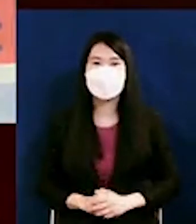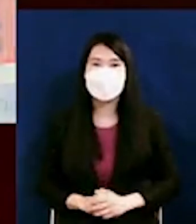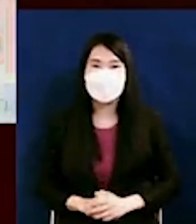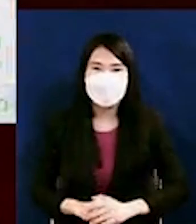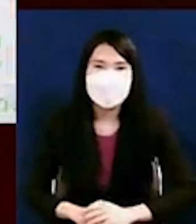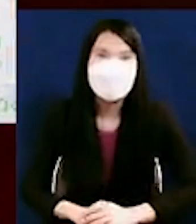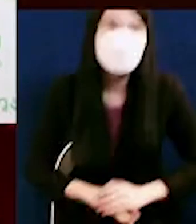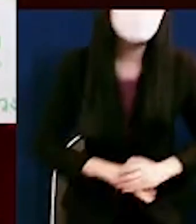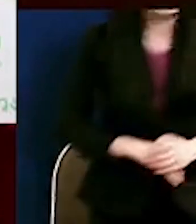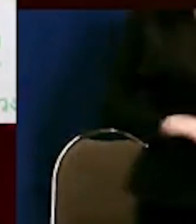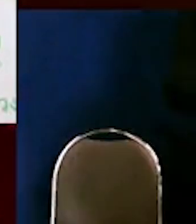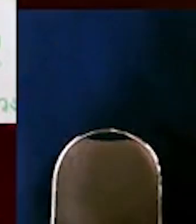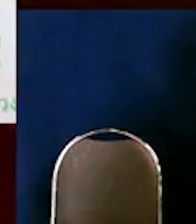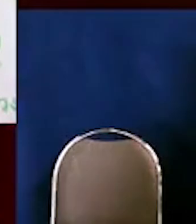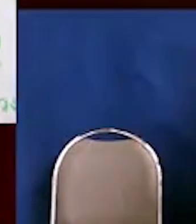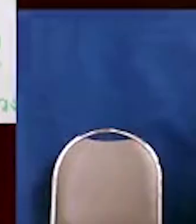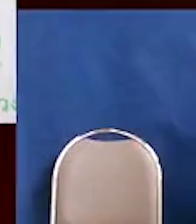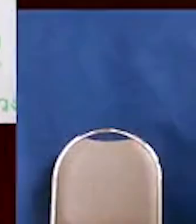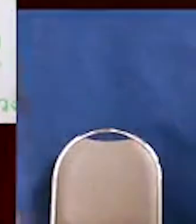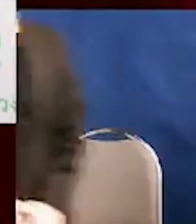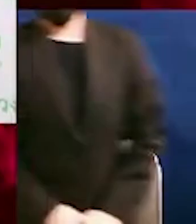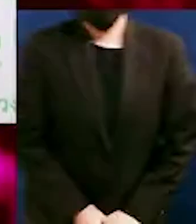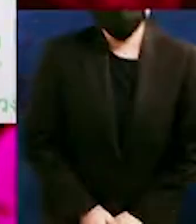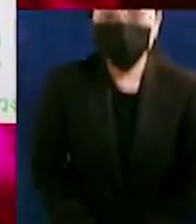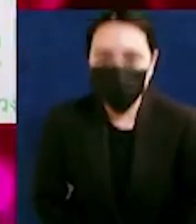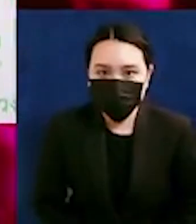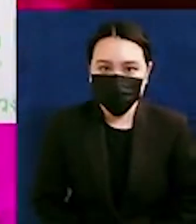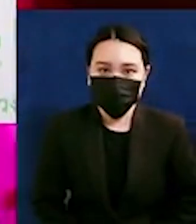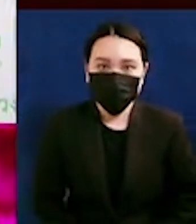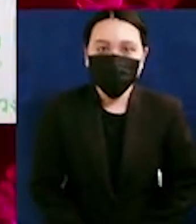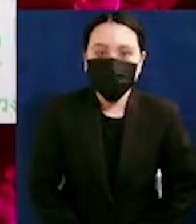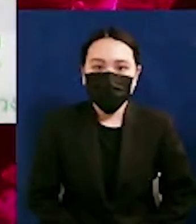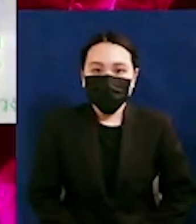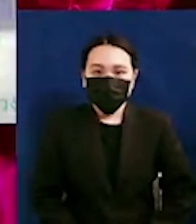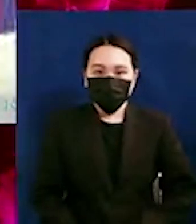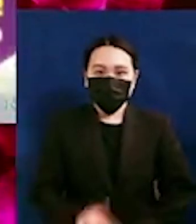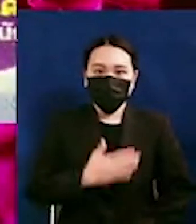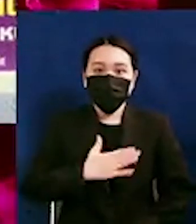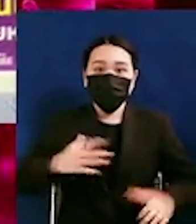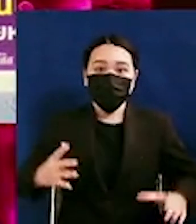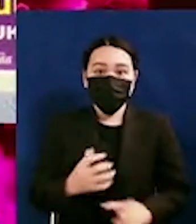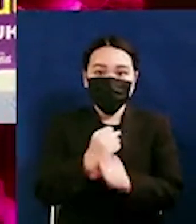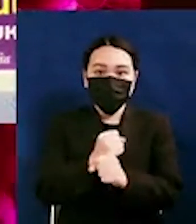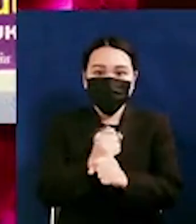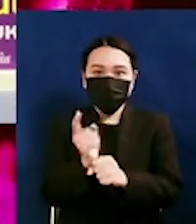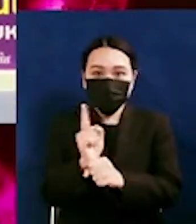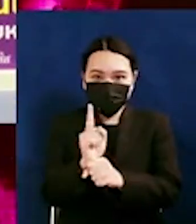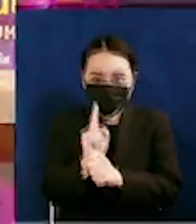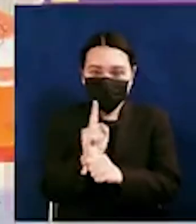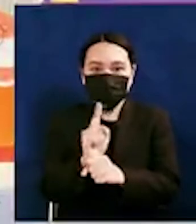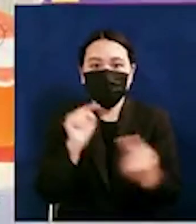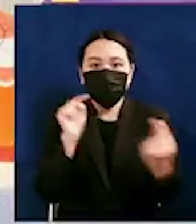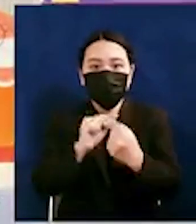ขออนุญาตสรุปอย่างนี้นะครับว่าสำหรับเชื้อไวรัสกลายพันธุ์ในการระบาดของโรคระบาดเนี่